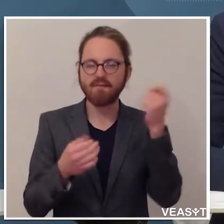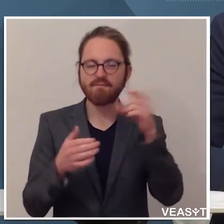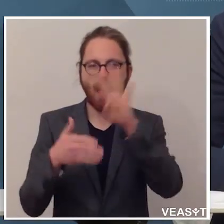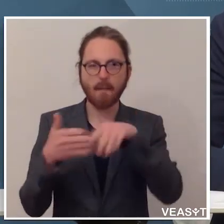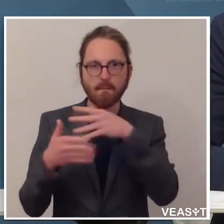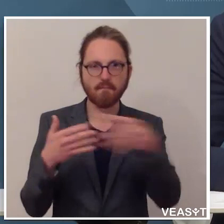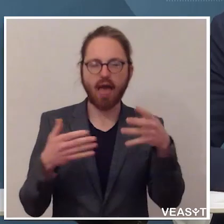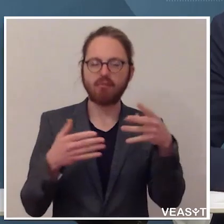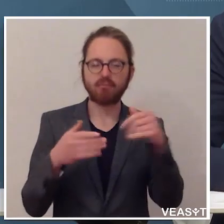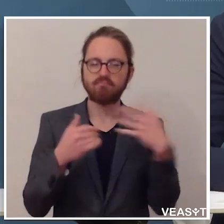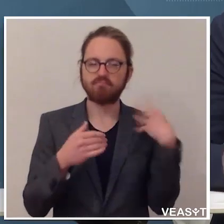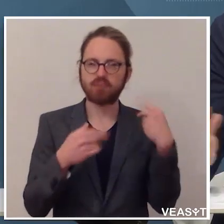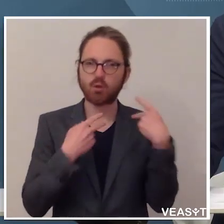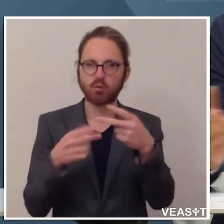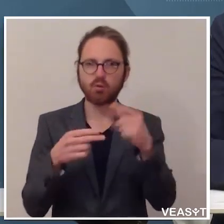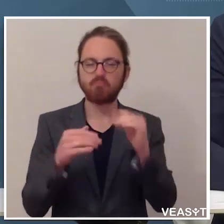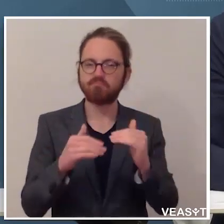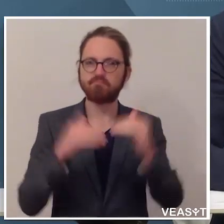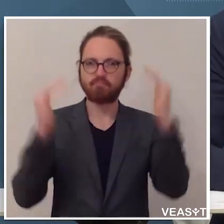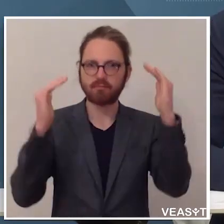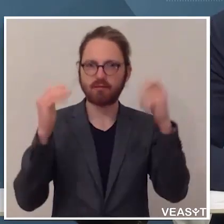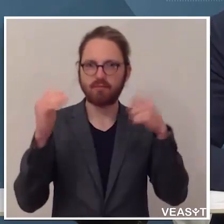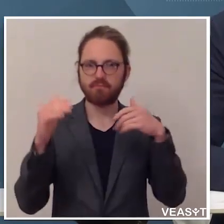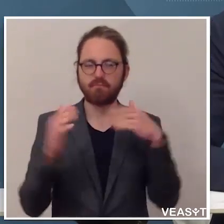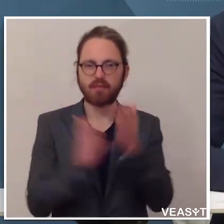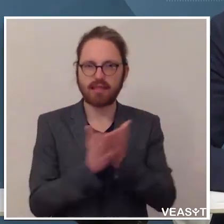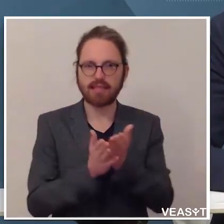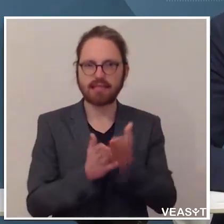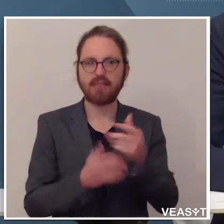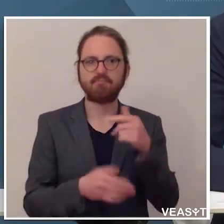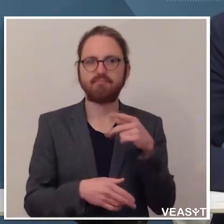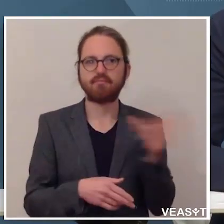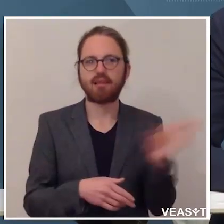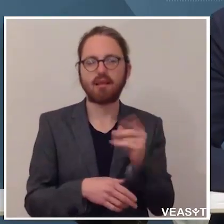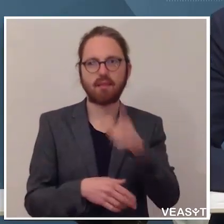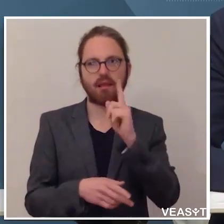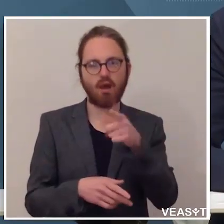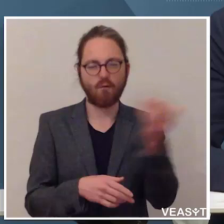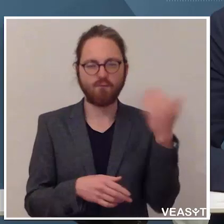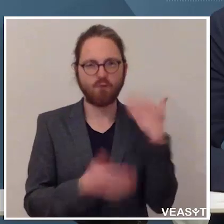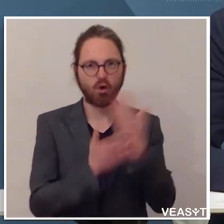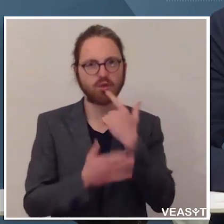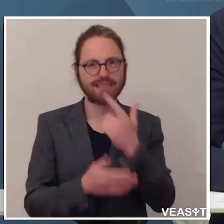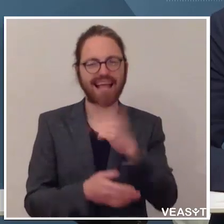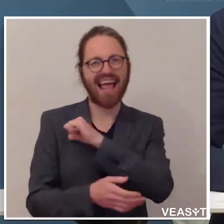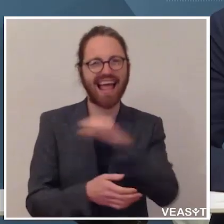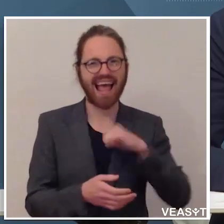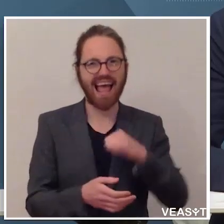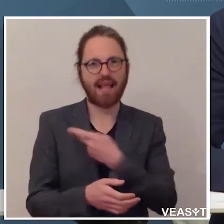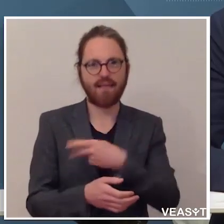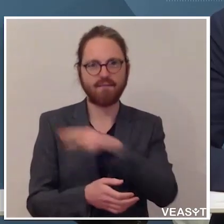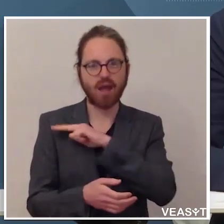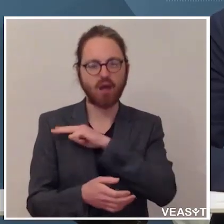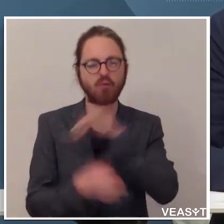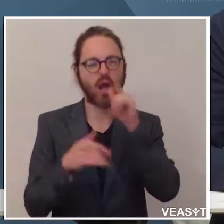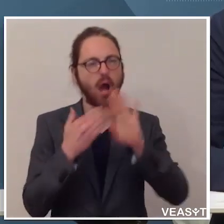allem um eines zu gewährleisten. Das, was vorhin schon gesagt worden ist, die Eigenverantwortung, damit die Abstände und